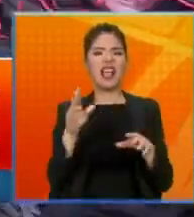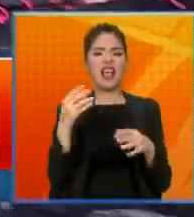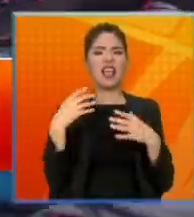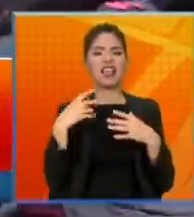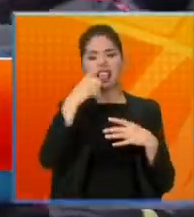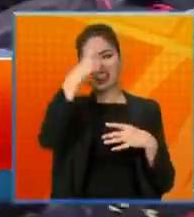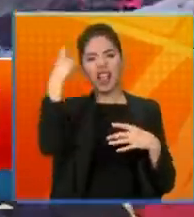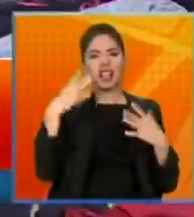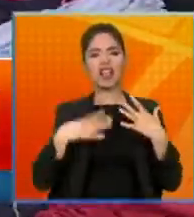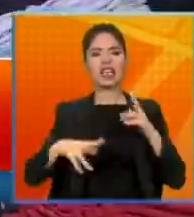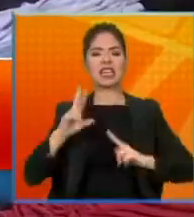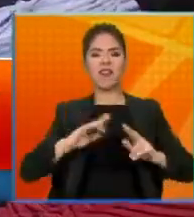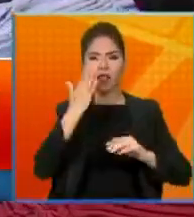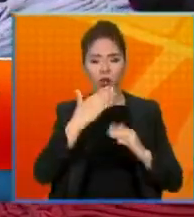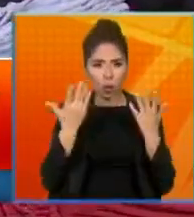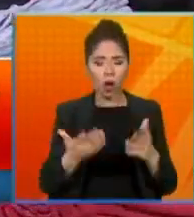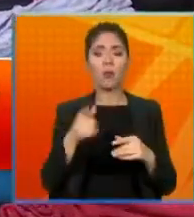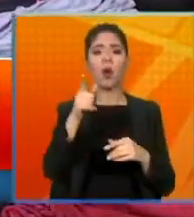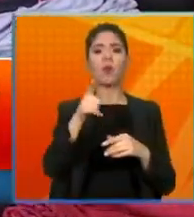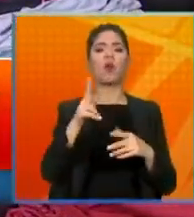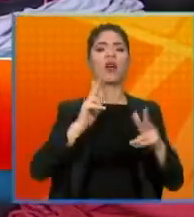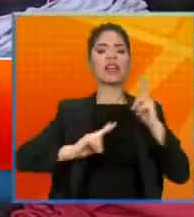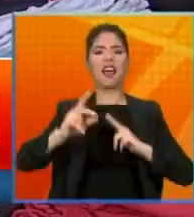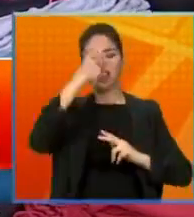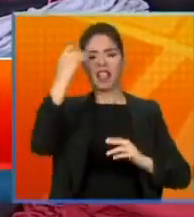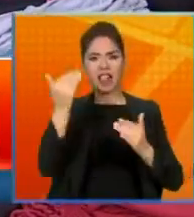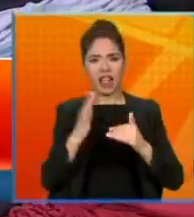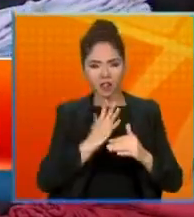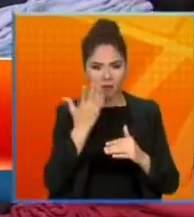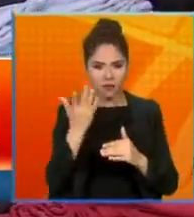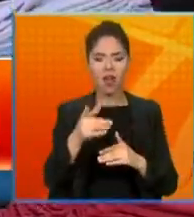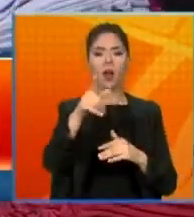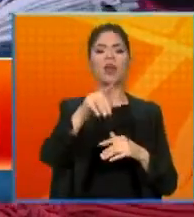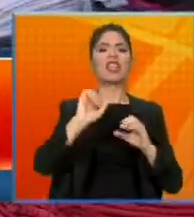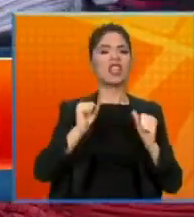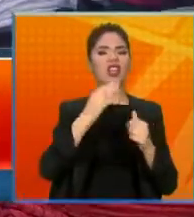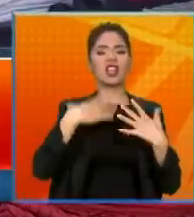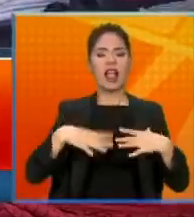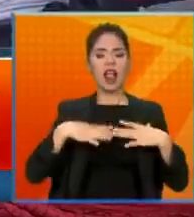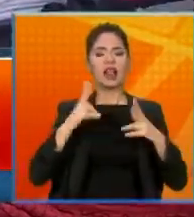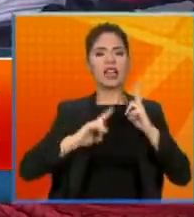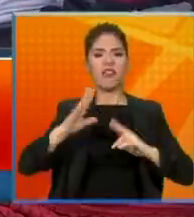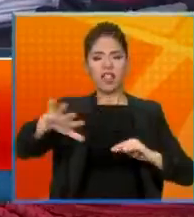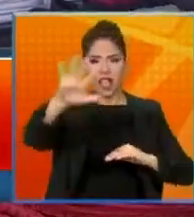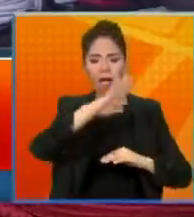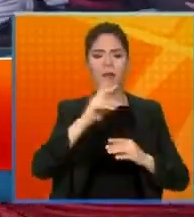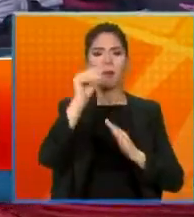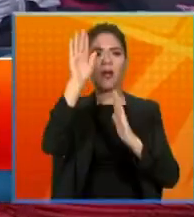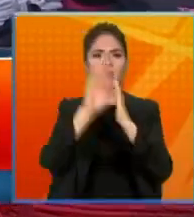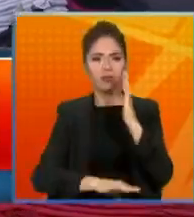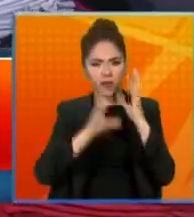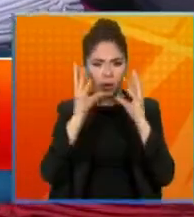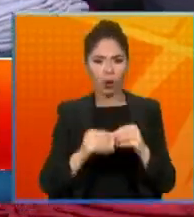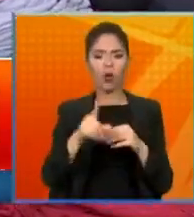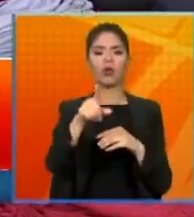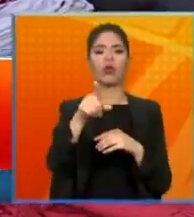ama yaklaşık 2 hafta içerisinde o tezgahlar şenlenmiş olacak. Dolayısıyla fiyatlar da düştü. Örneğin şöyle bir eşofman altı cıvıl cıvıl